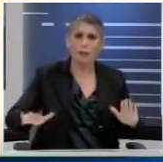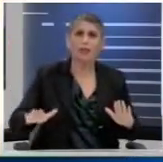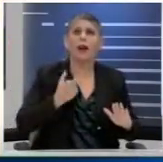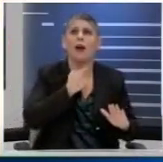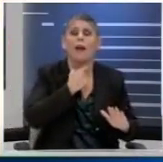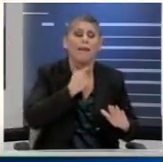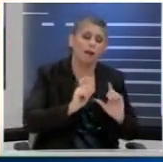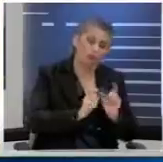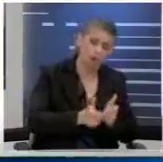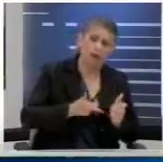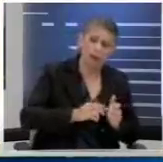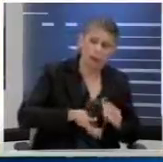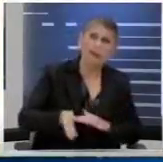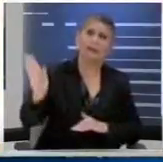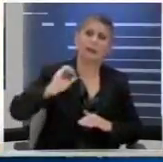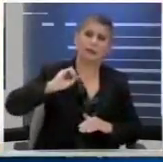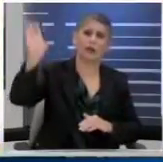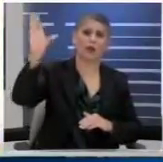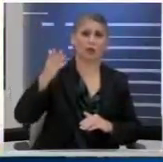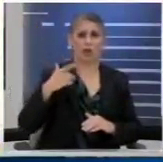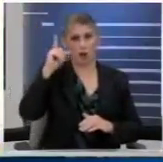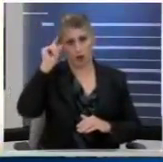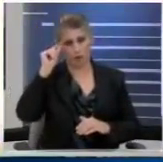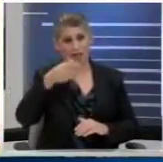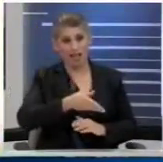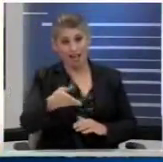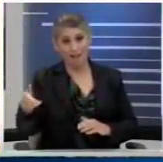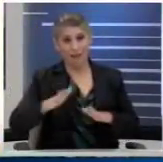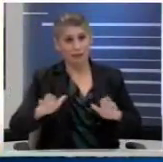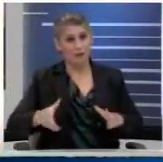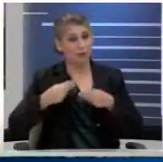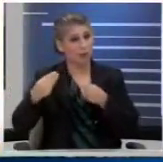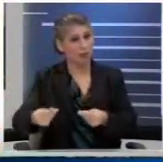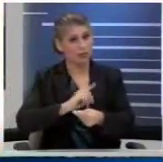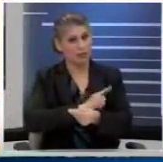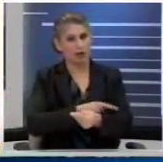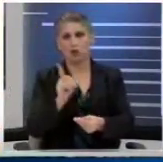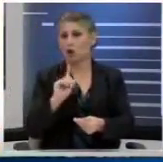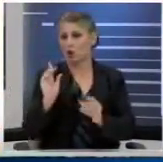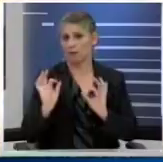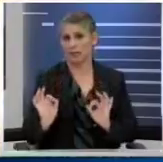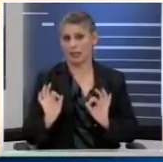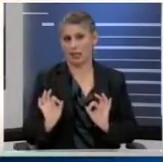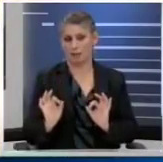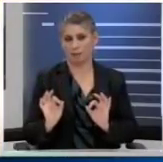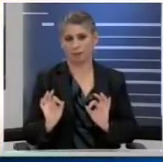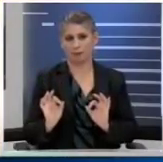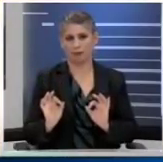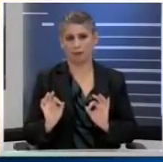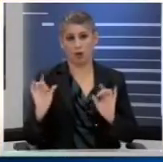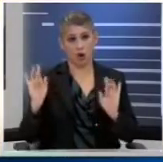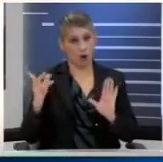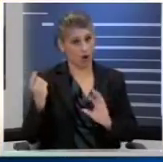οικογενειών τους. Αυτά λοιπόν τα παιδιά, τα οποία θα τους δίδεται τη δυνατότητα, όχι βεβαίως